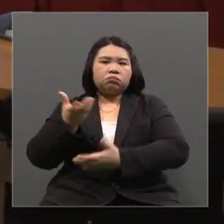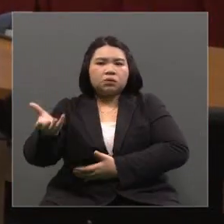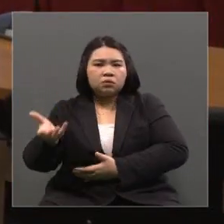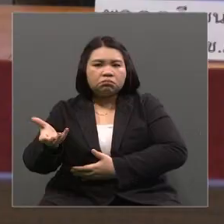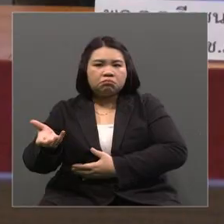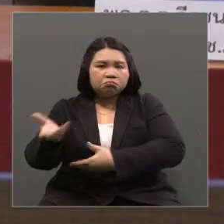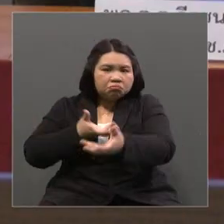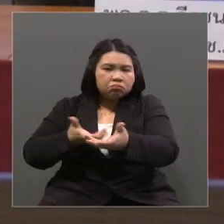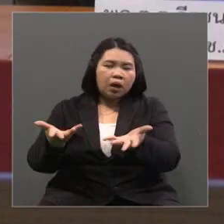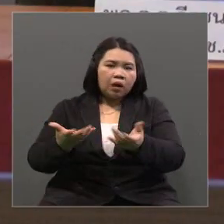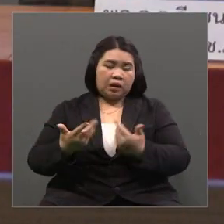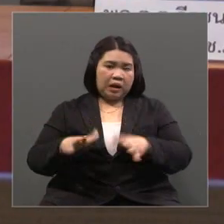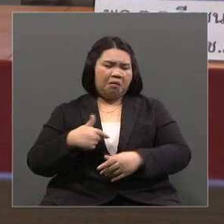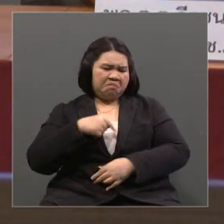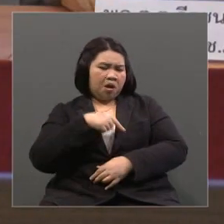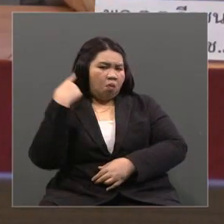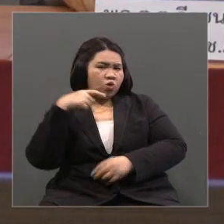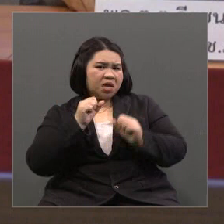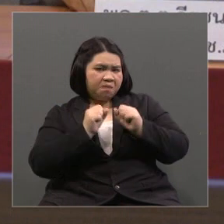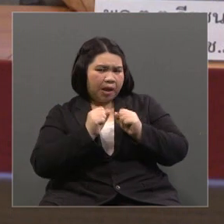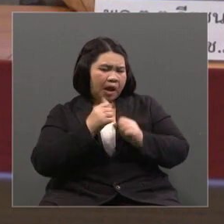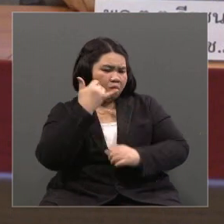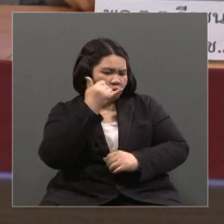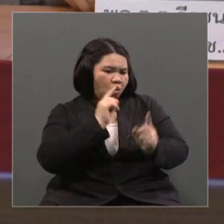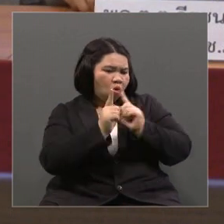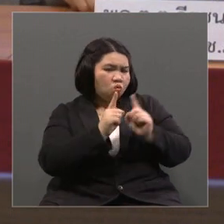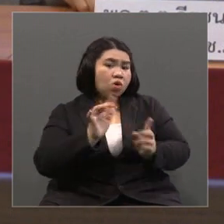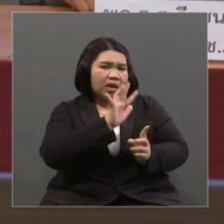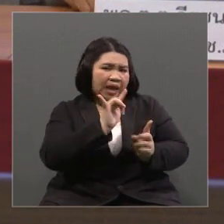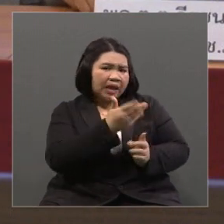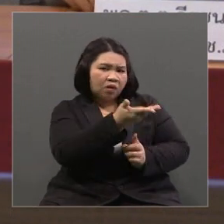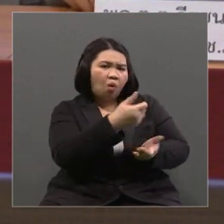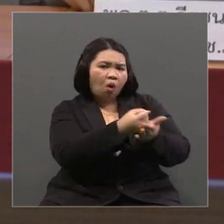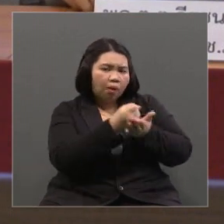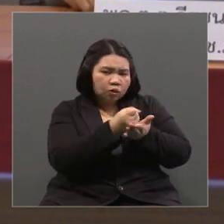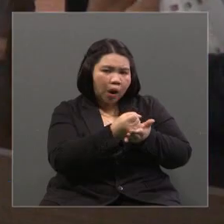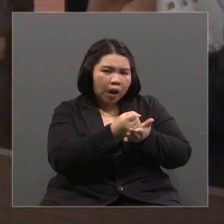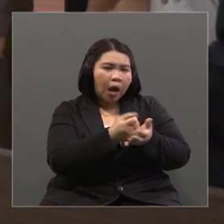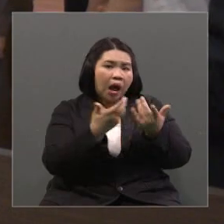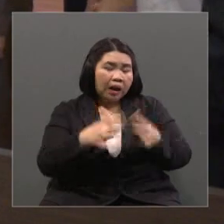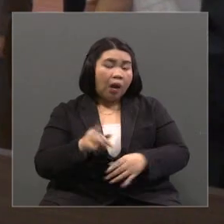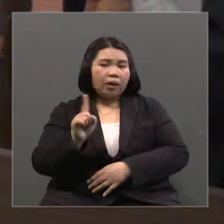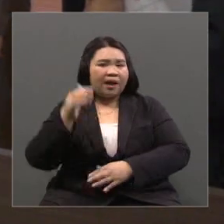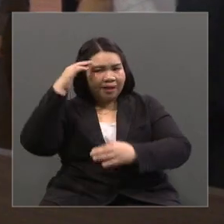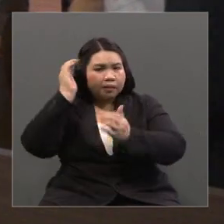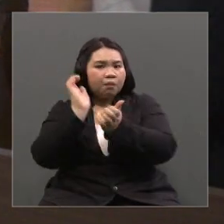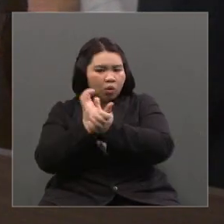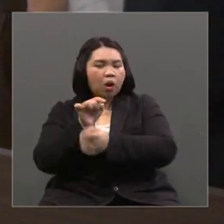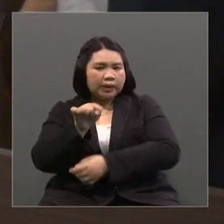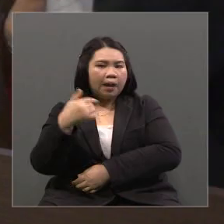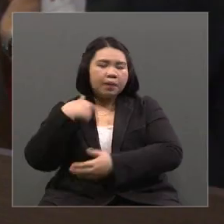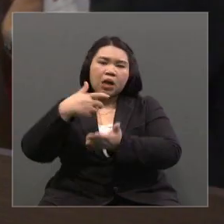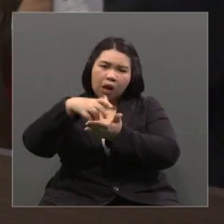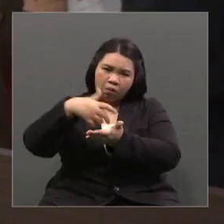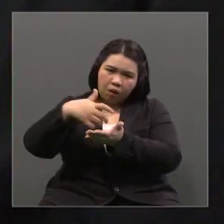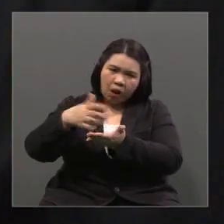จึงพยายามติดต่อญาติในเมืองไทยเพื่อที่จะขอความช่วยเหลือนะคะซึ่งภายหลังแถลงข่าวเสร็จเนี่ยทางผู้เสียหายก็ได้นำพ